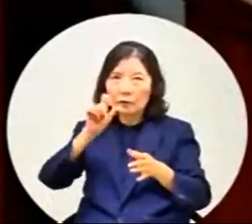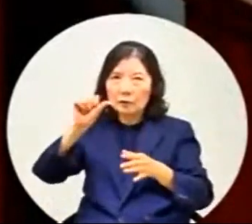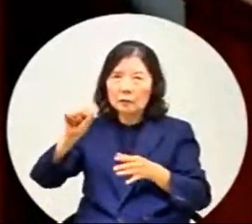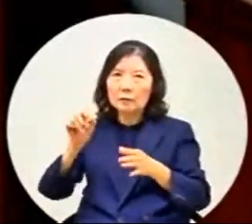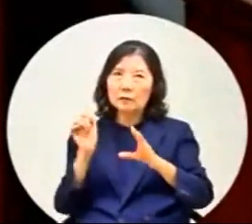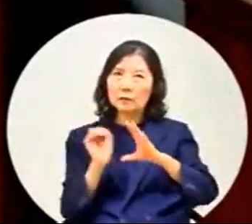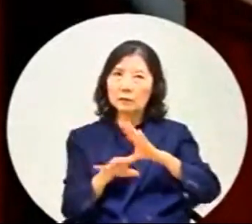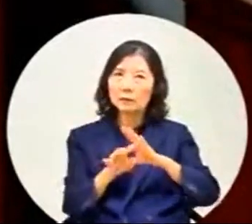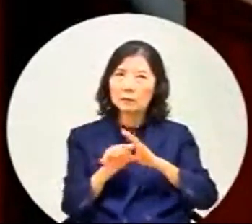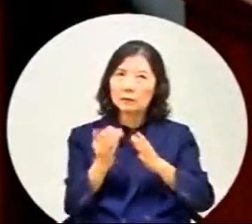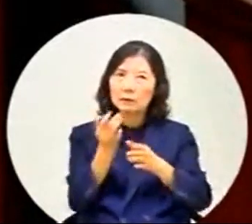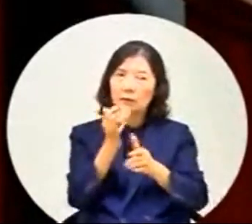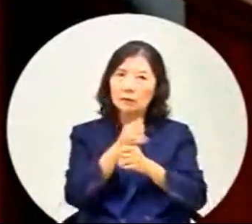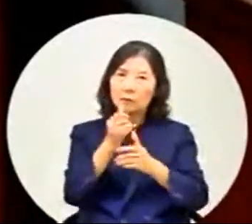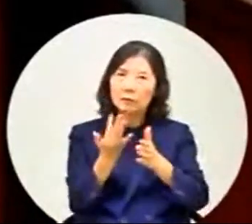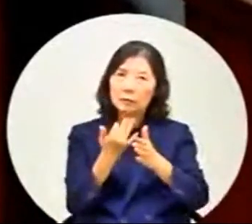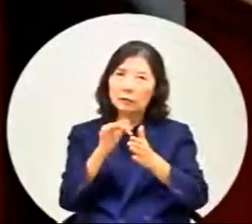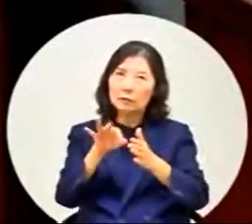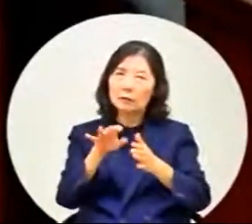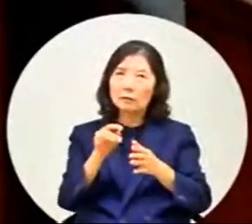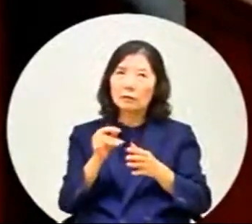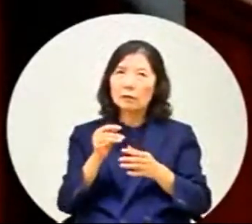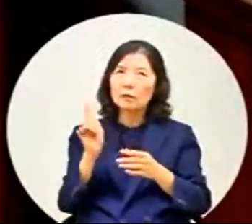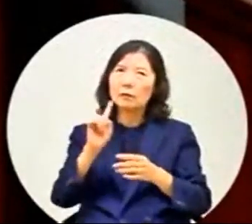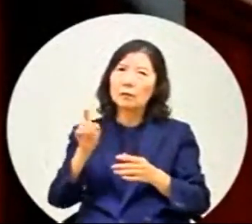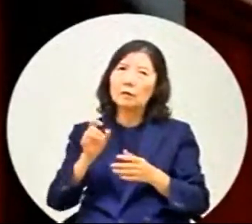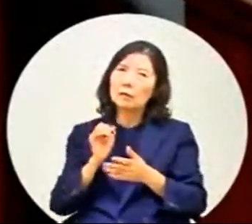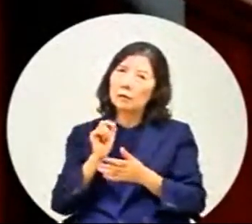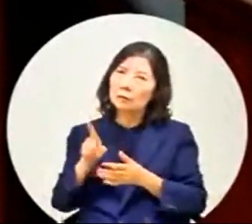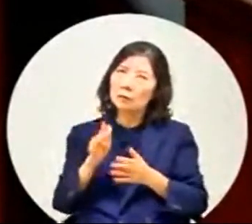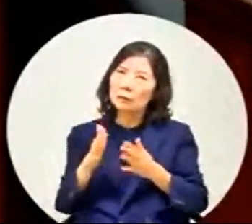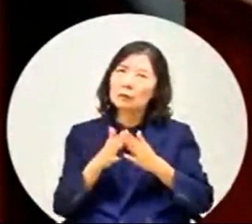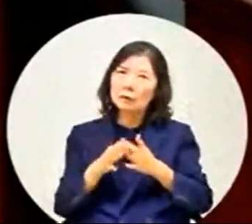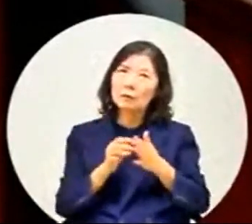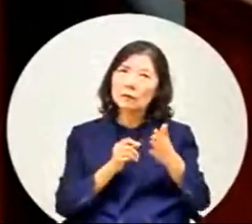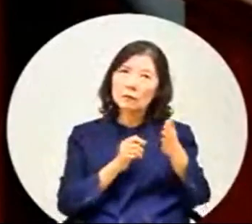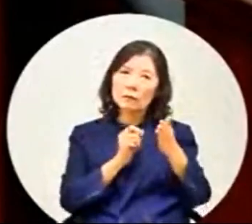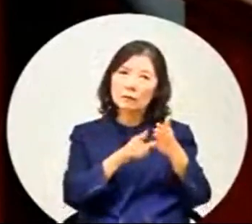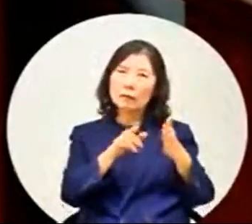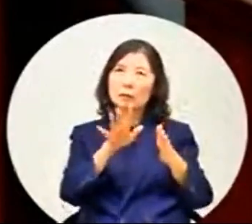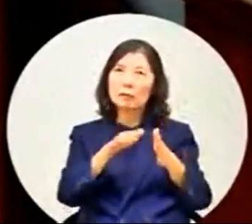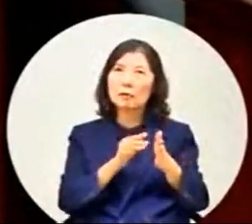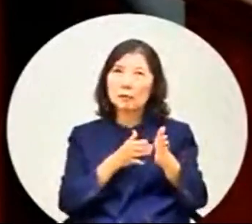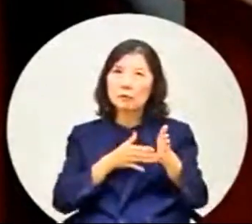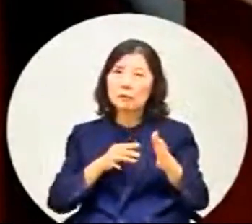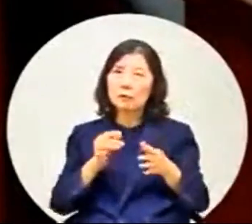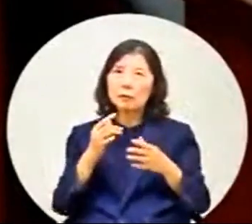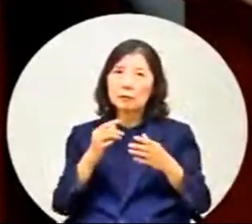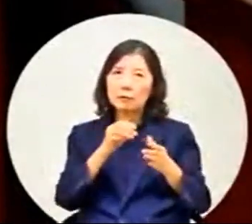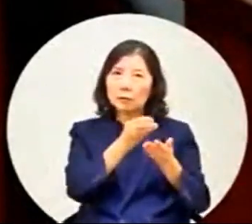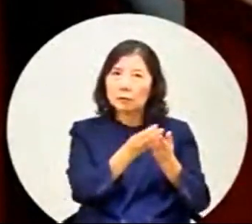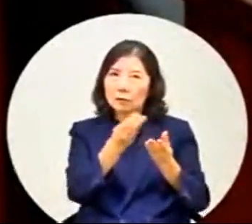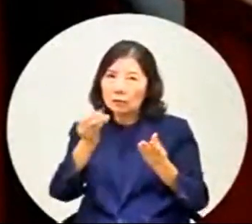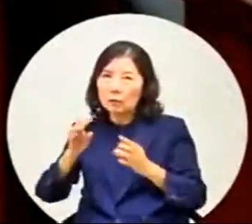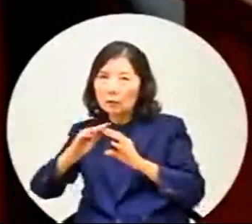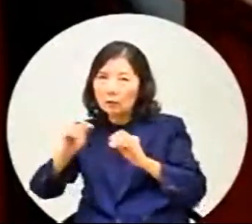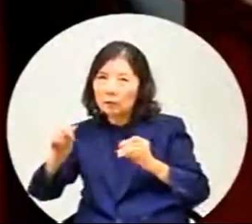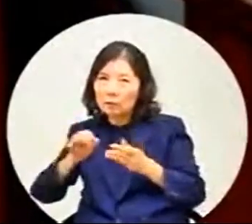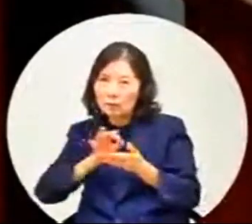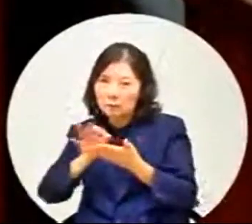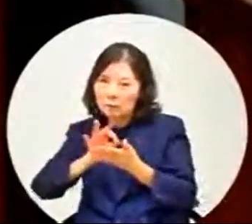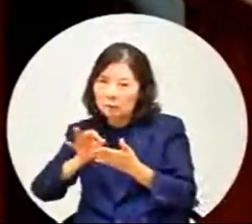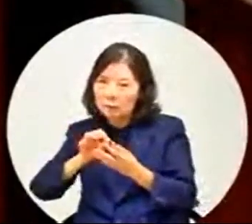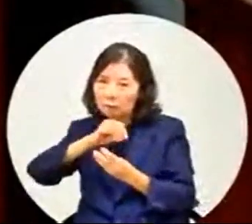费里面，那么为什么要去买？你挪用了原本的土地费用